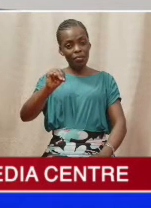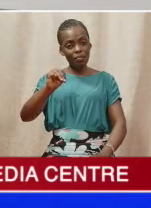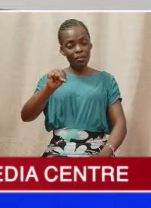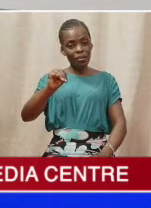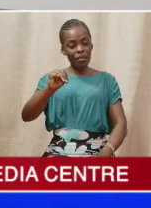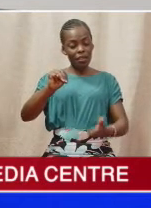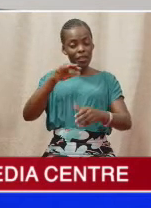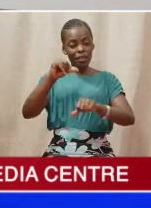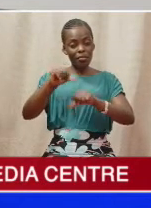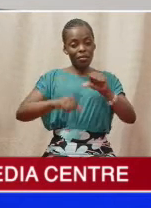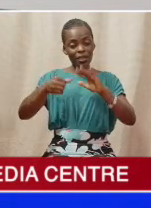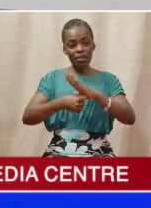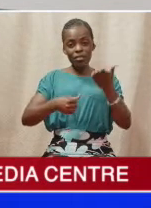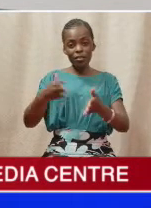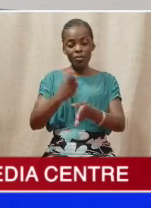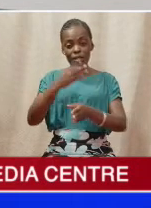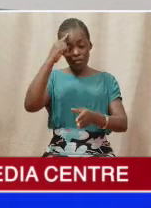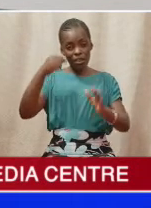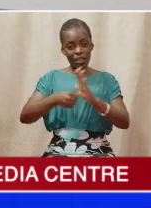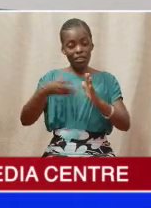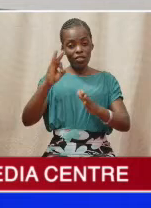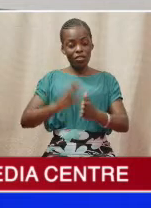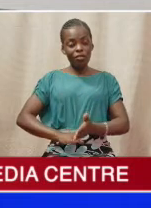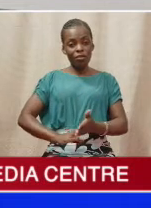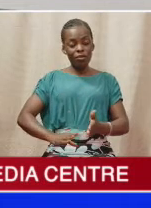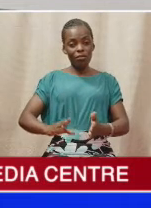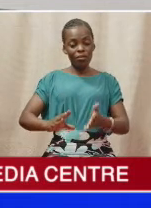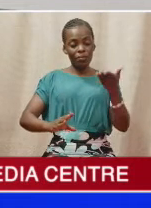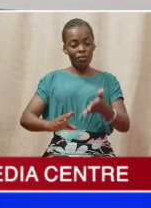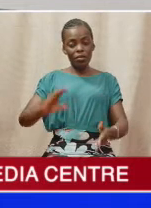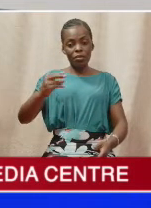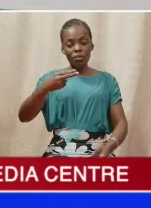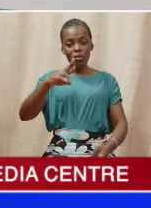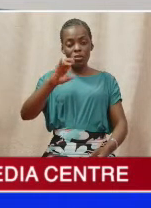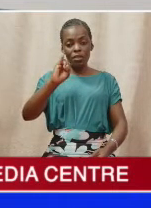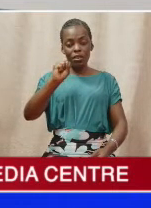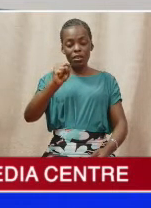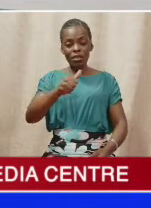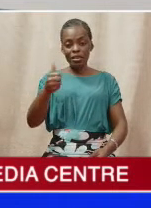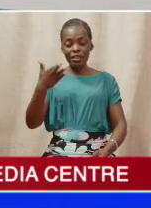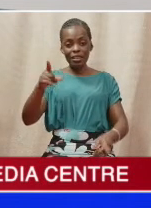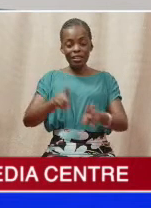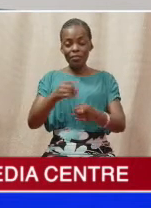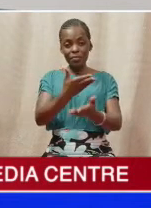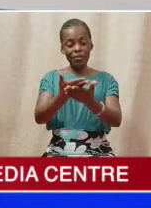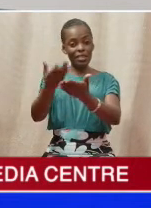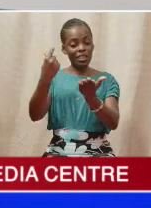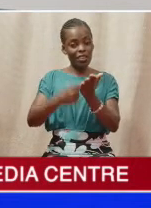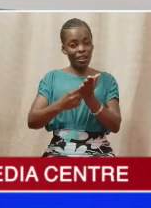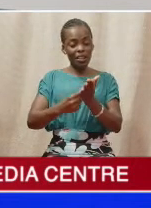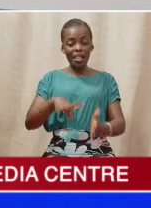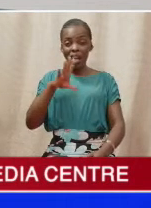Ku nsonga eyo minisita ow'ensonga z'amawulire n'okulungamya eggwanga Dr. Chris Baryomunsi avuddeyo n'asaba